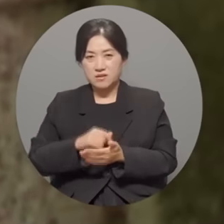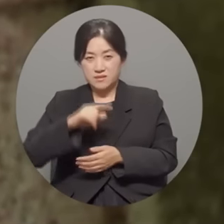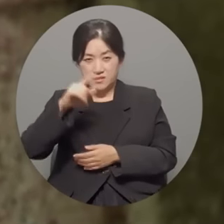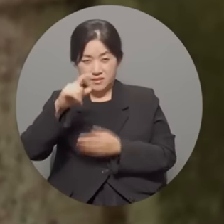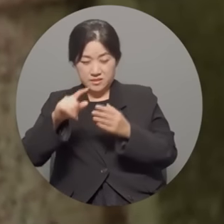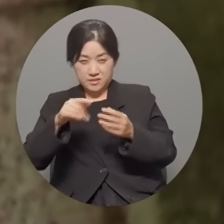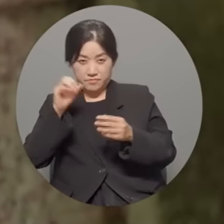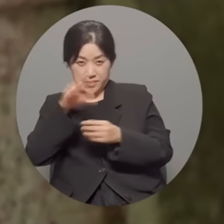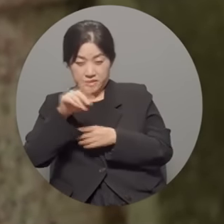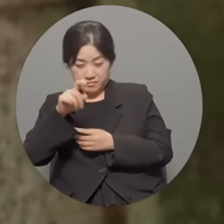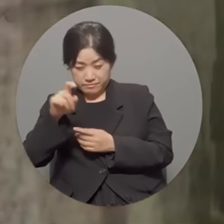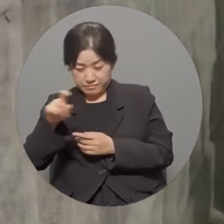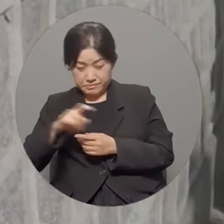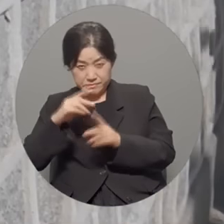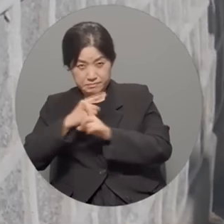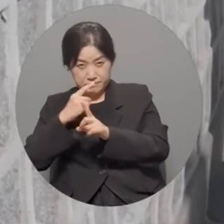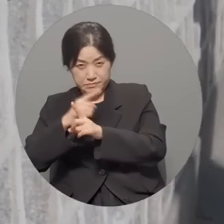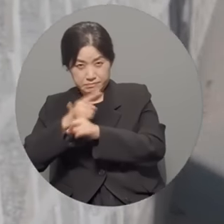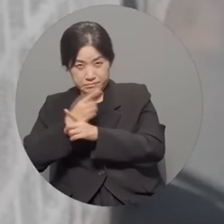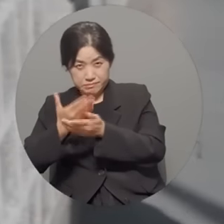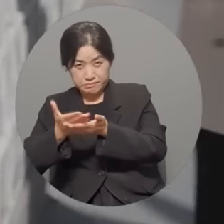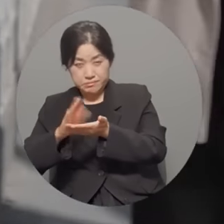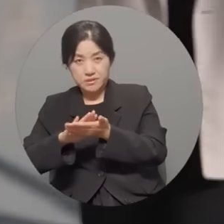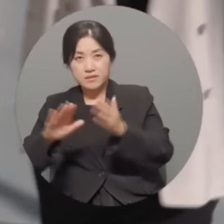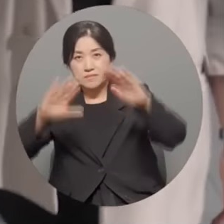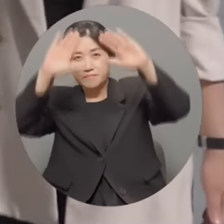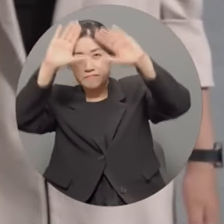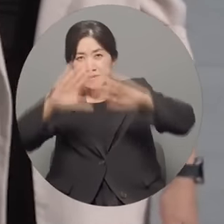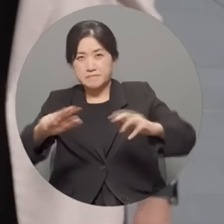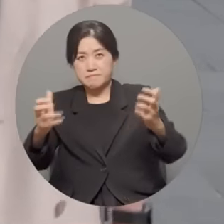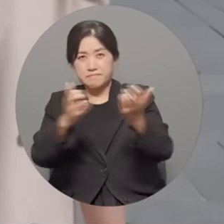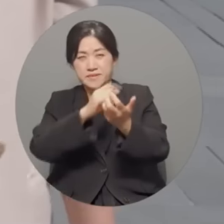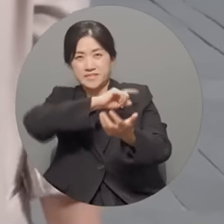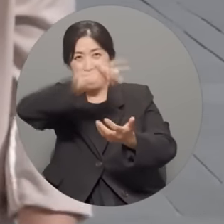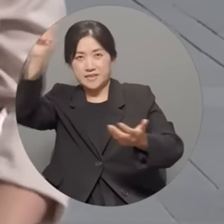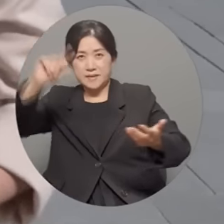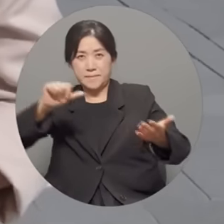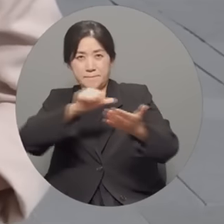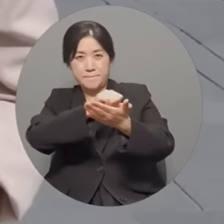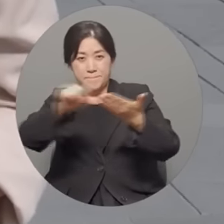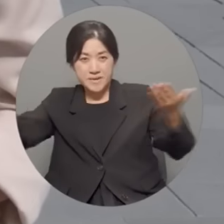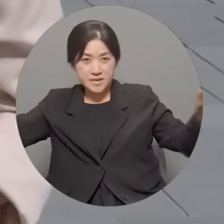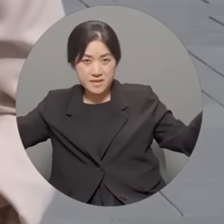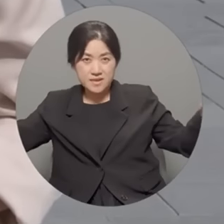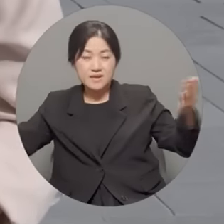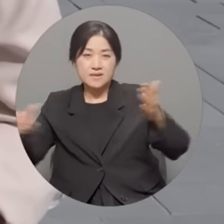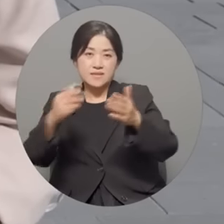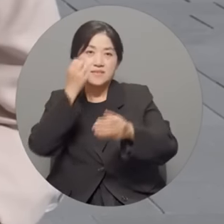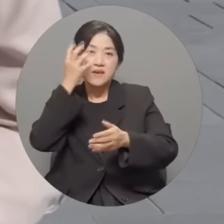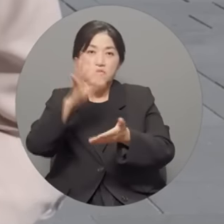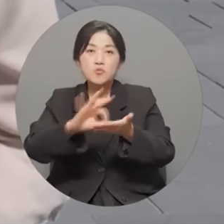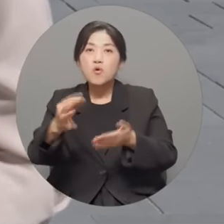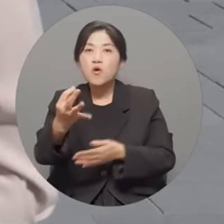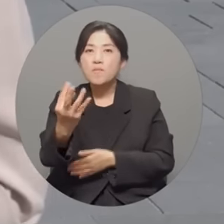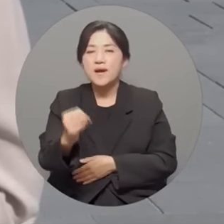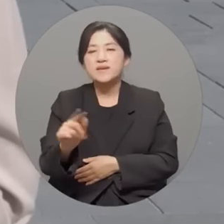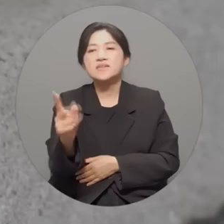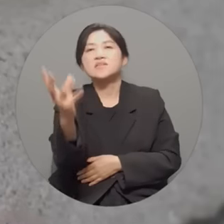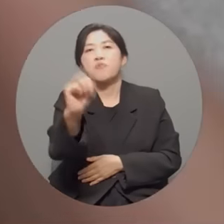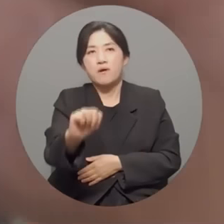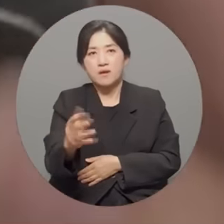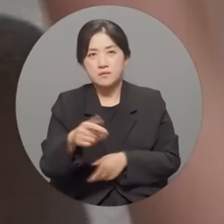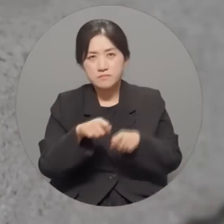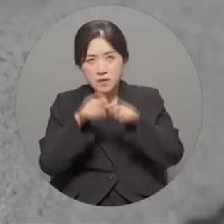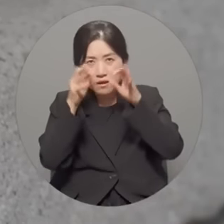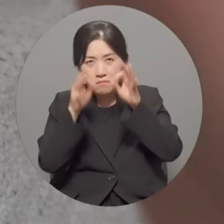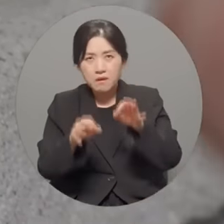동원해 복구 작업을 벌였습니다. 벽면을 가득 채웠던 낙서를 지우는데 4개월간 1억 원이 들었습니다. 하지만 자세히